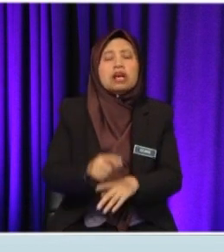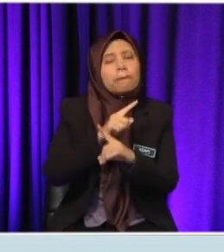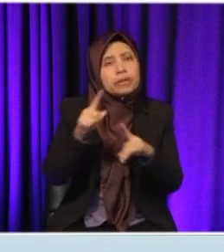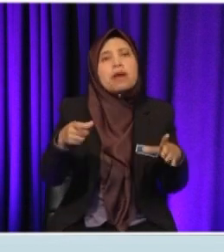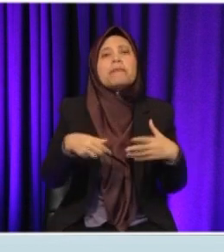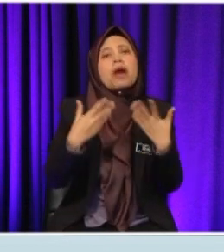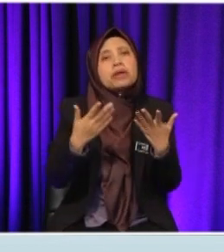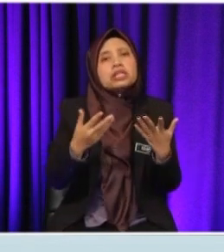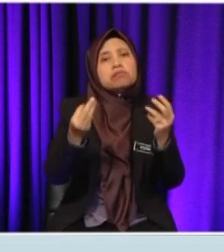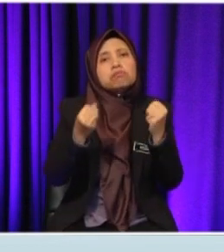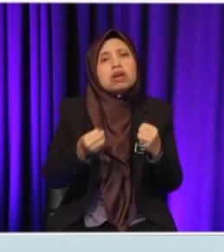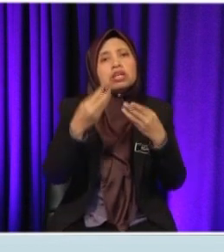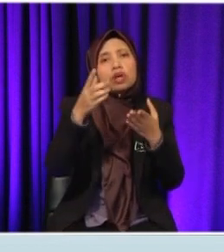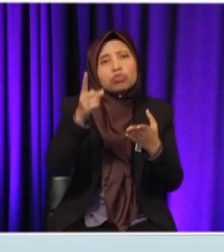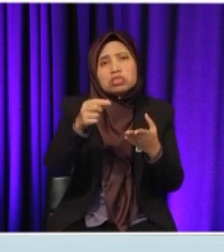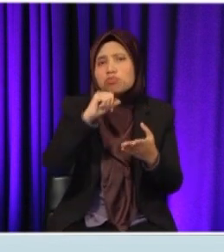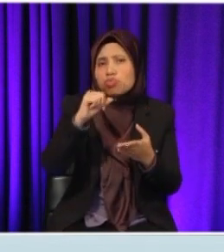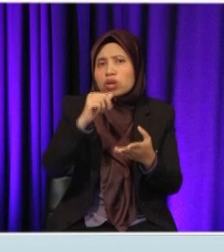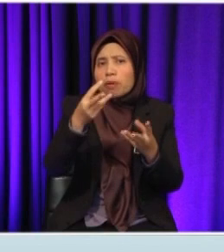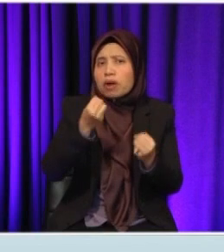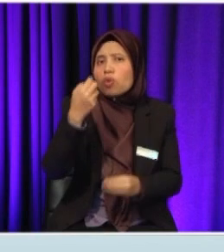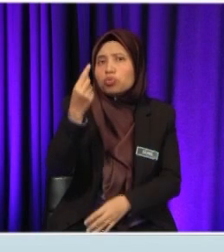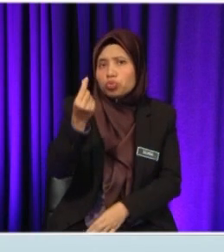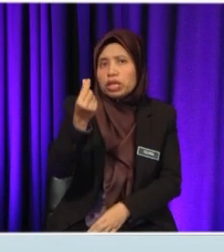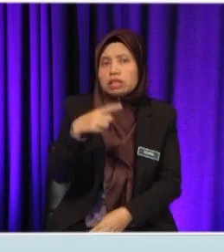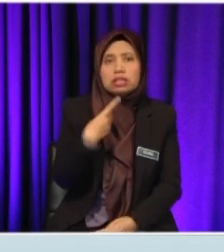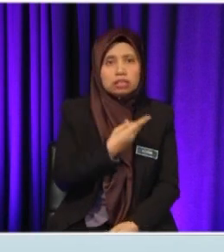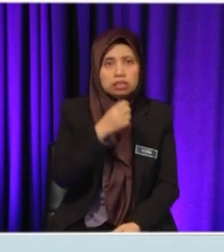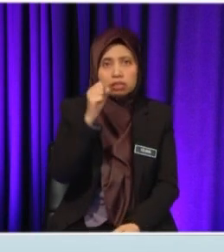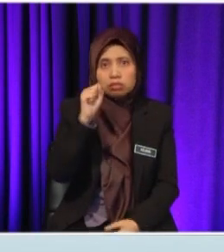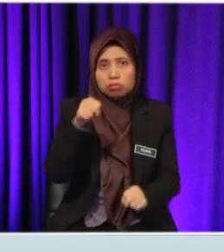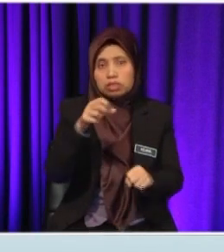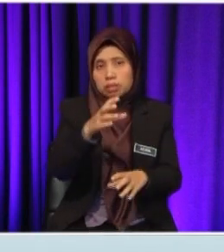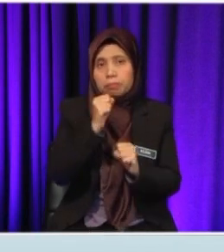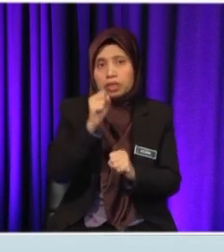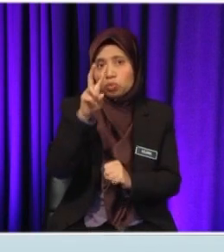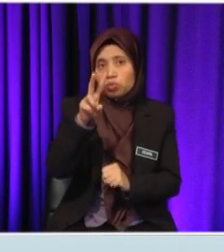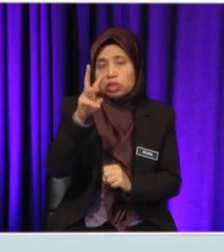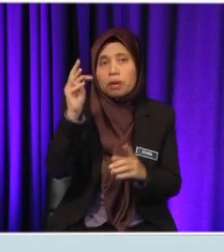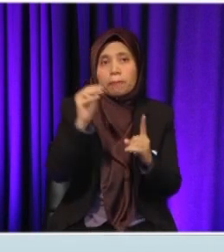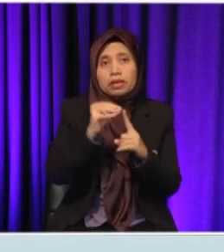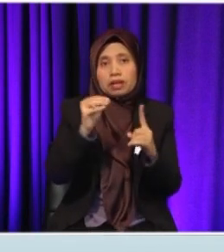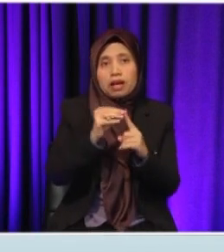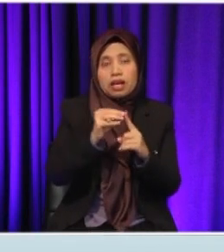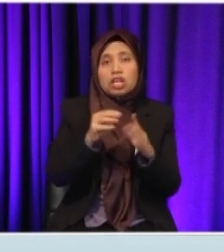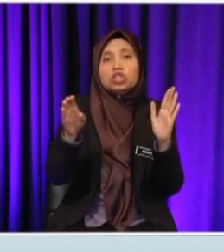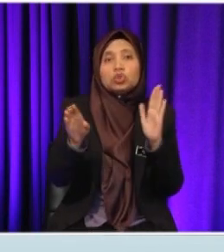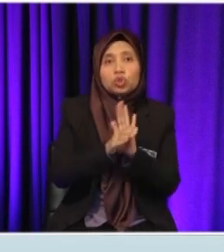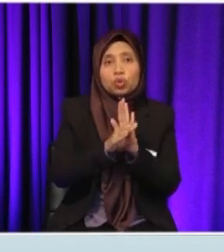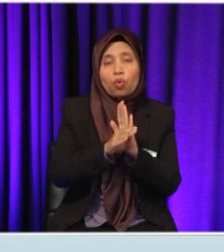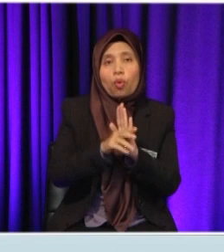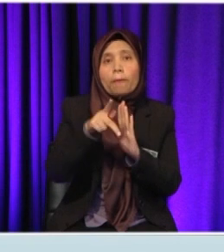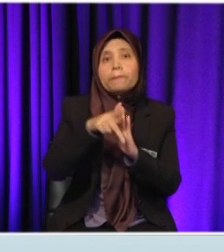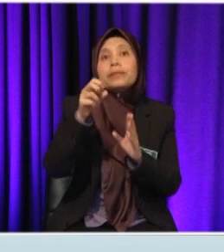beliau merupakan seorang yang bukan materialistik. Kat sini kita dapat. Sini dua markah. Okay. Sebagai contoh, penyataan